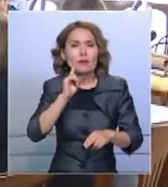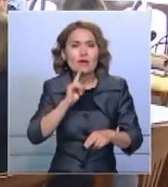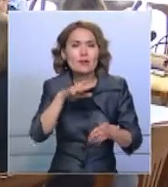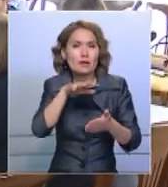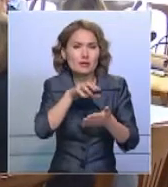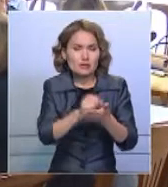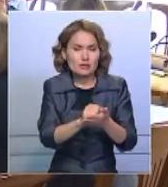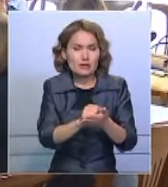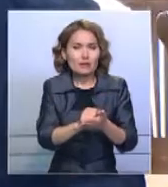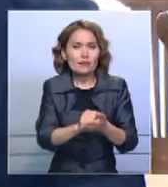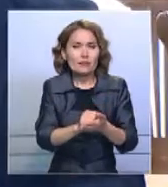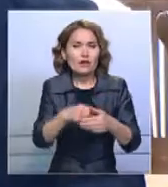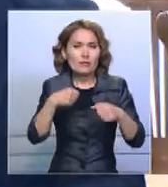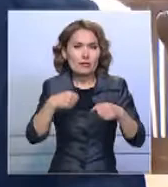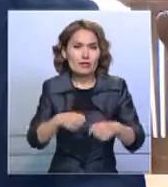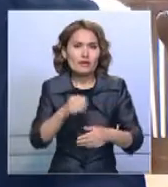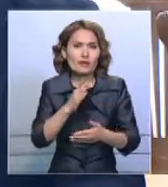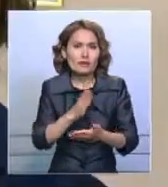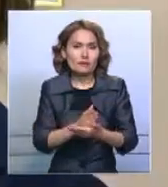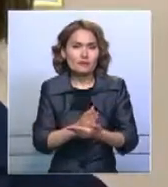құқығы қаралған жеткізді.